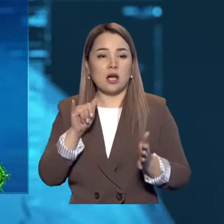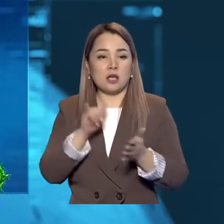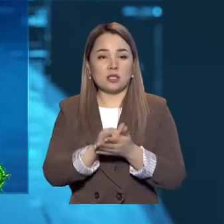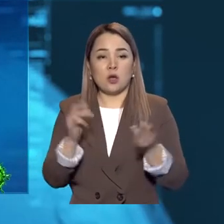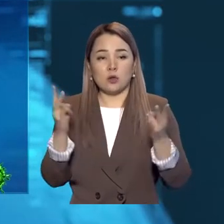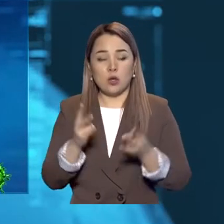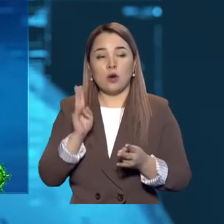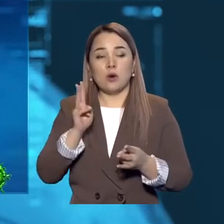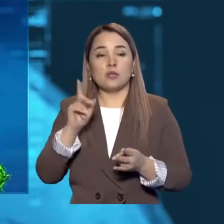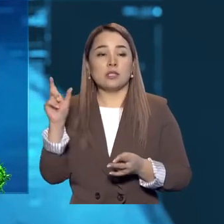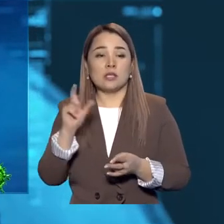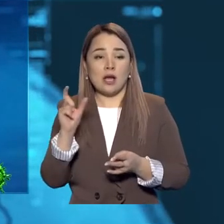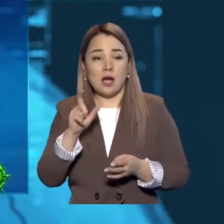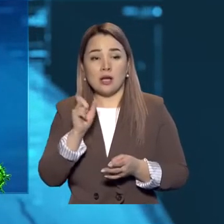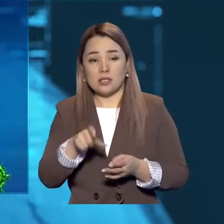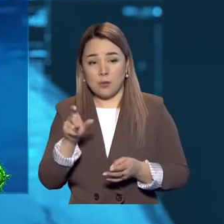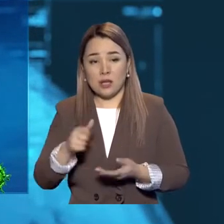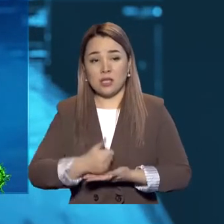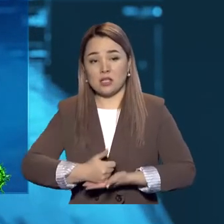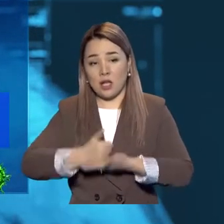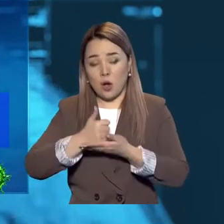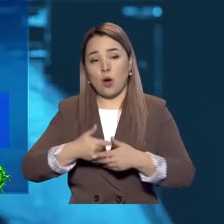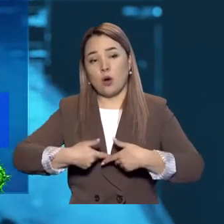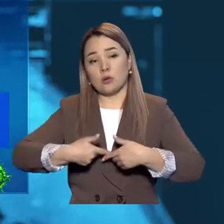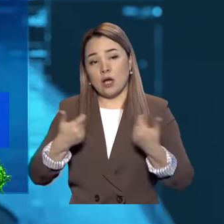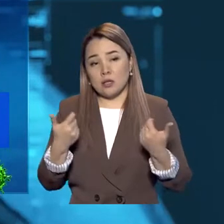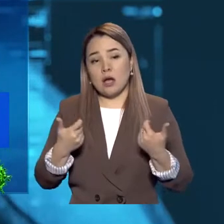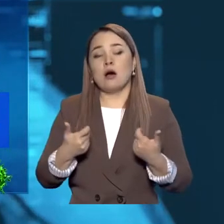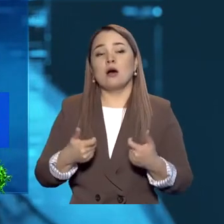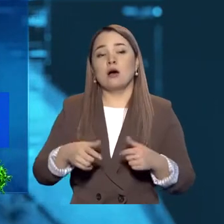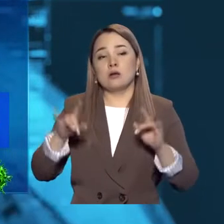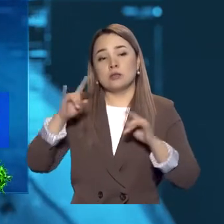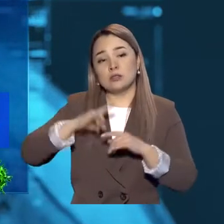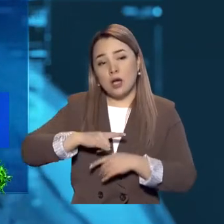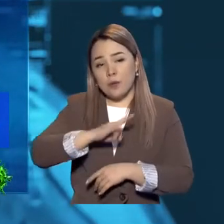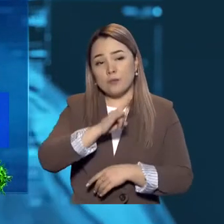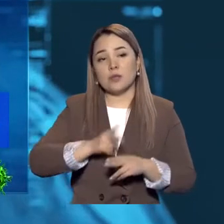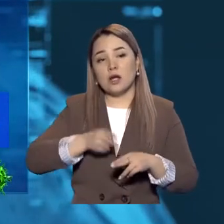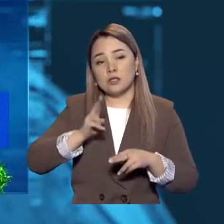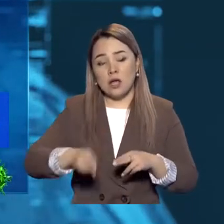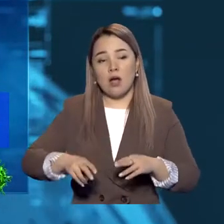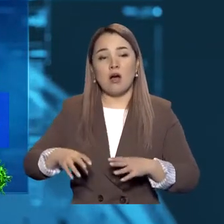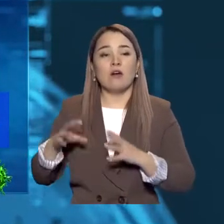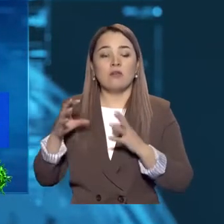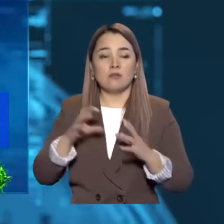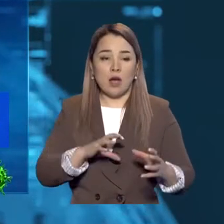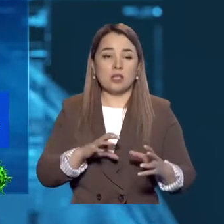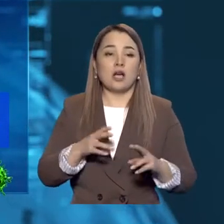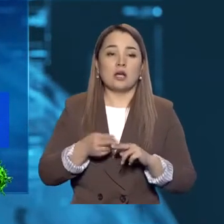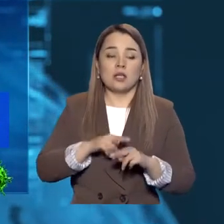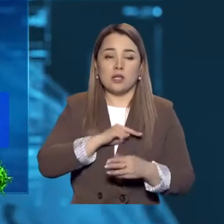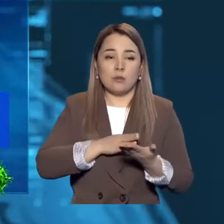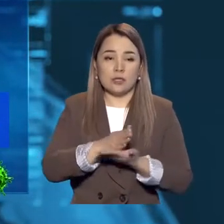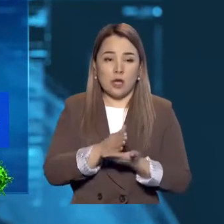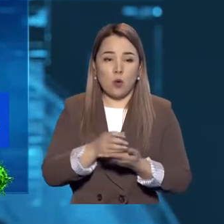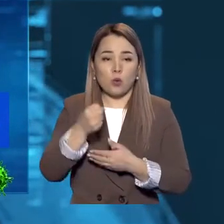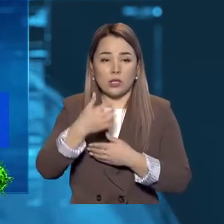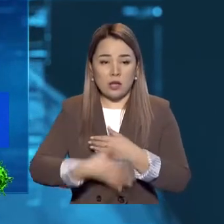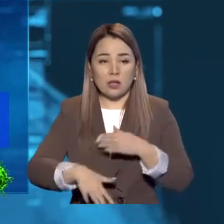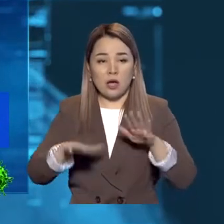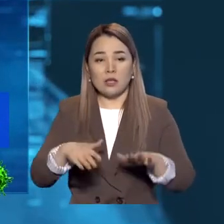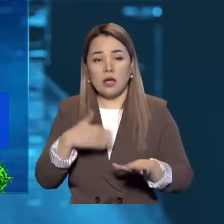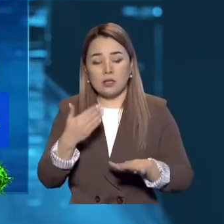Ал мәртебесі көк азаматтарға, қонақ үйлерге, әуежайларға, теміржол, автовокзалдарға, халыққа қызмет көрсету